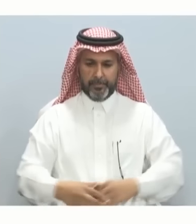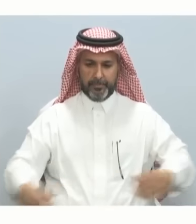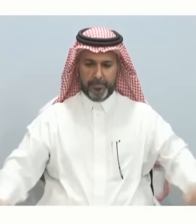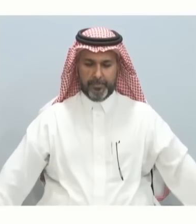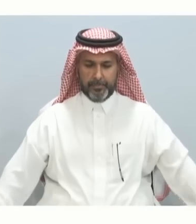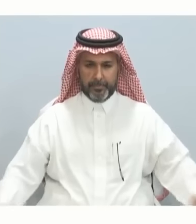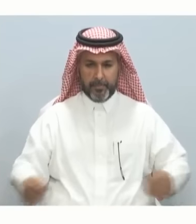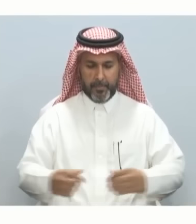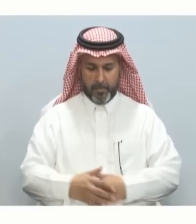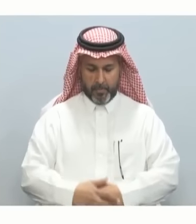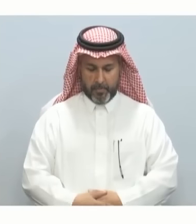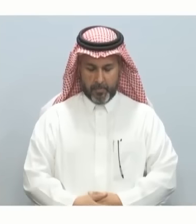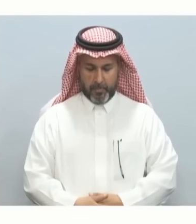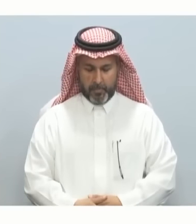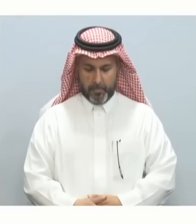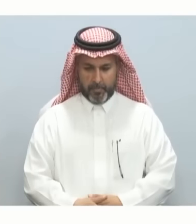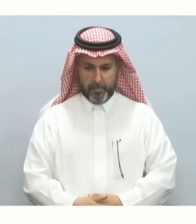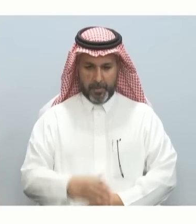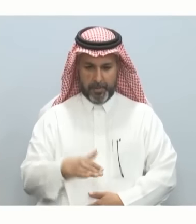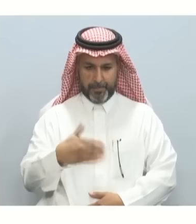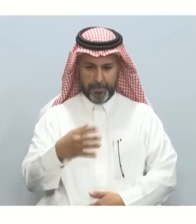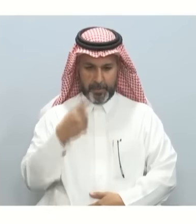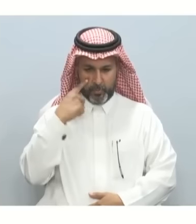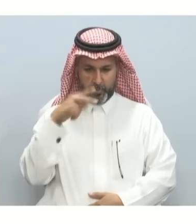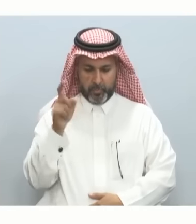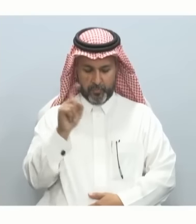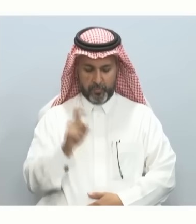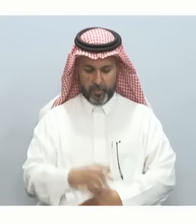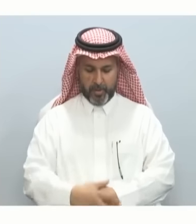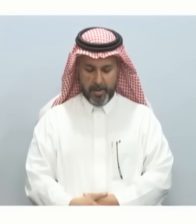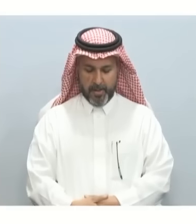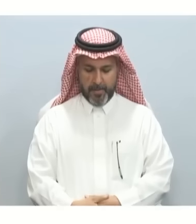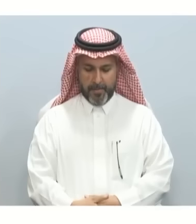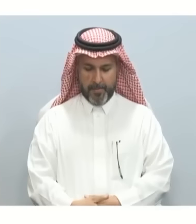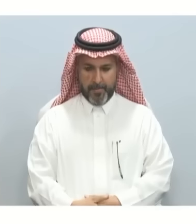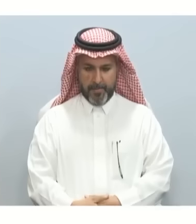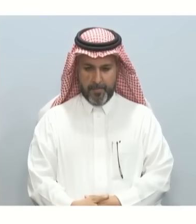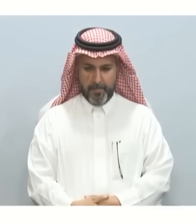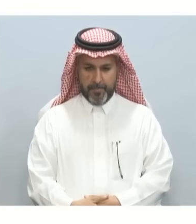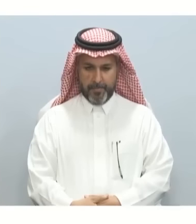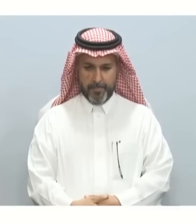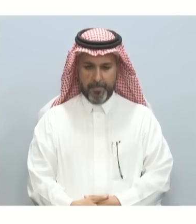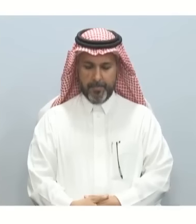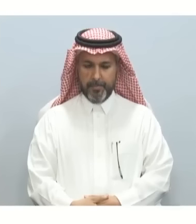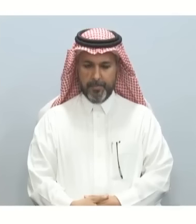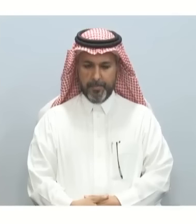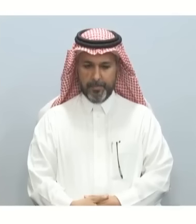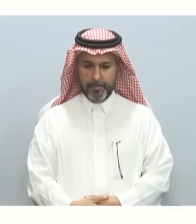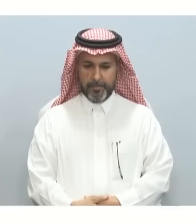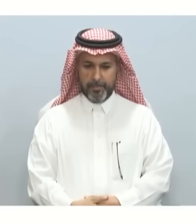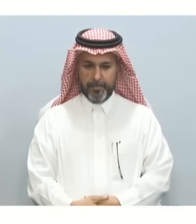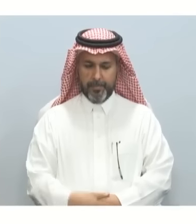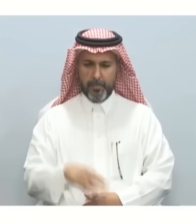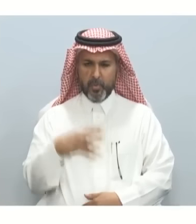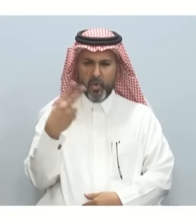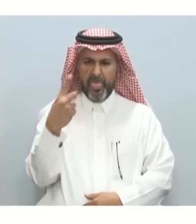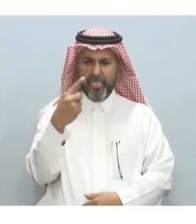مبدعين بارك الله فيكم ننتقل الى السؤال الثالث ابنائي بناتي قواسم العدد 12